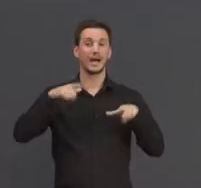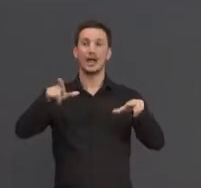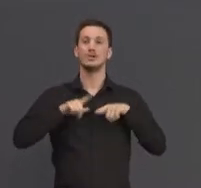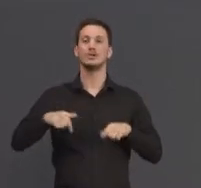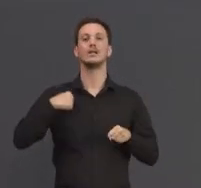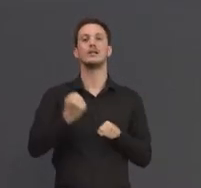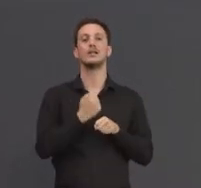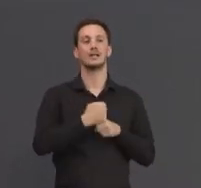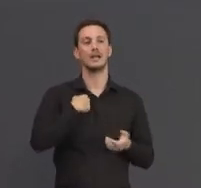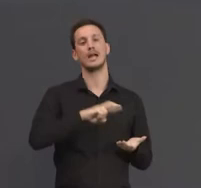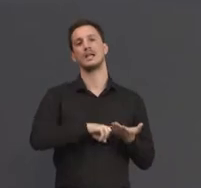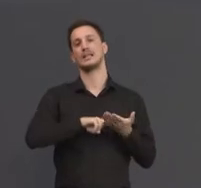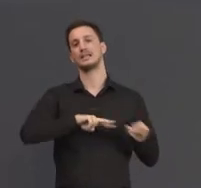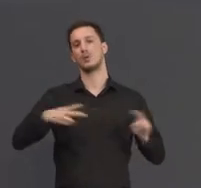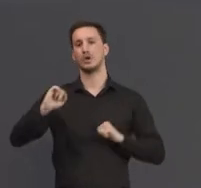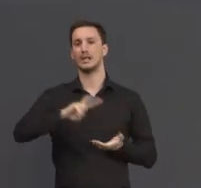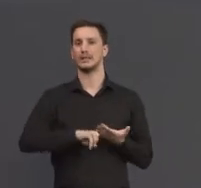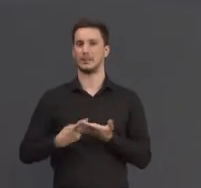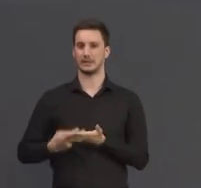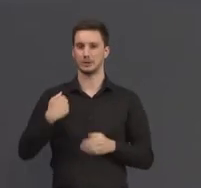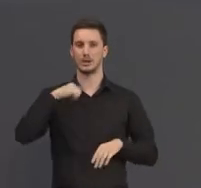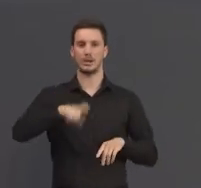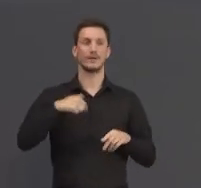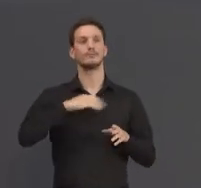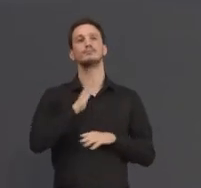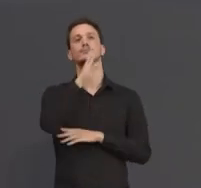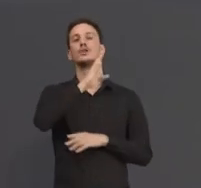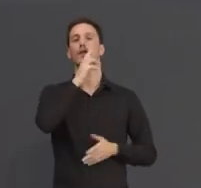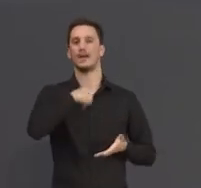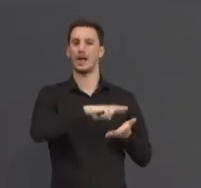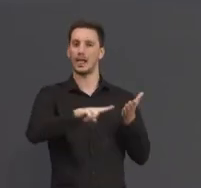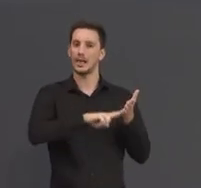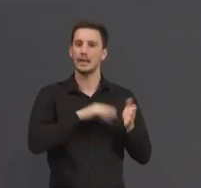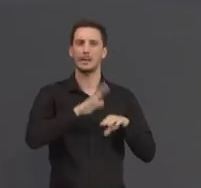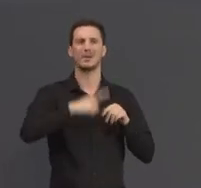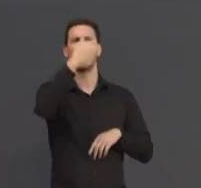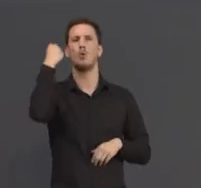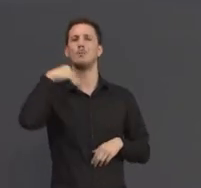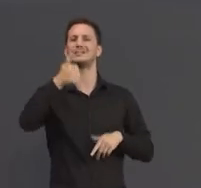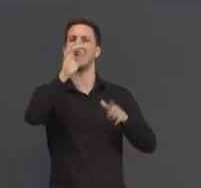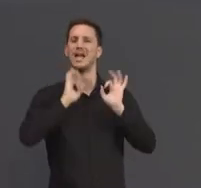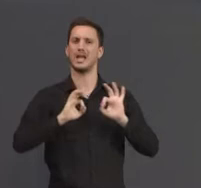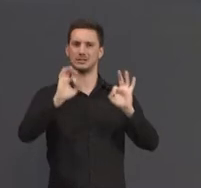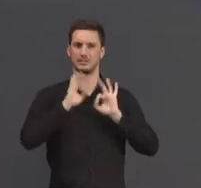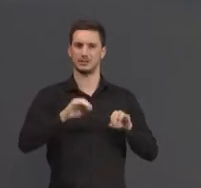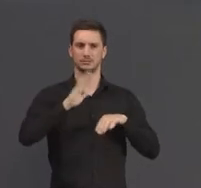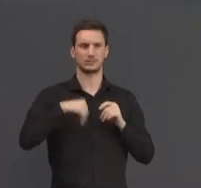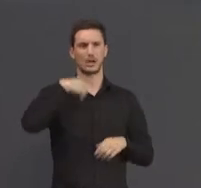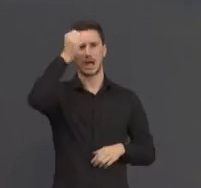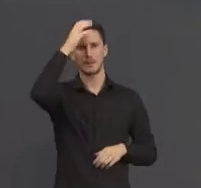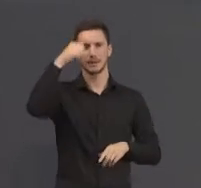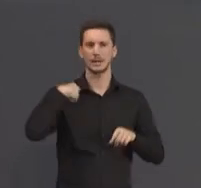i interpretació i després vaig marxar al Regne Unit per fer un màster més especialitzat, on vaig aprendre a